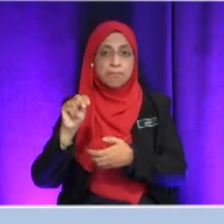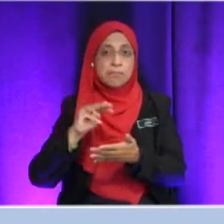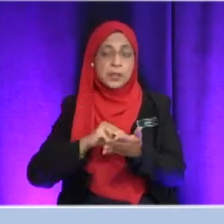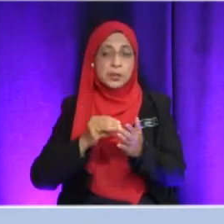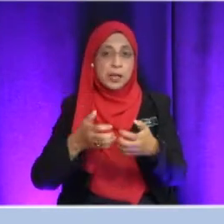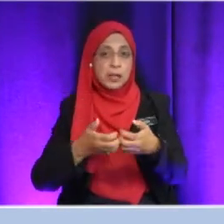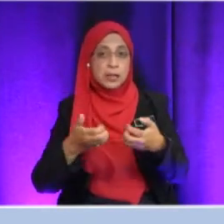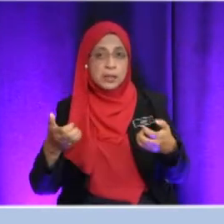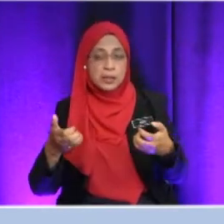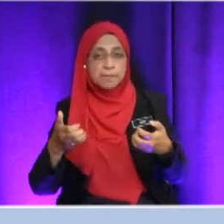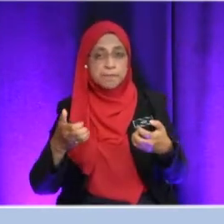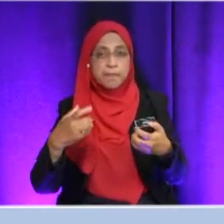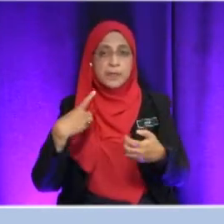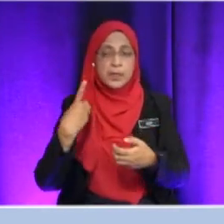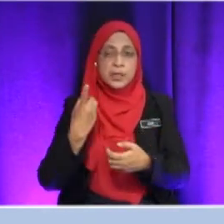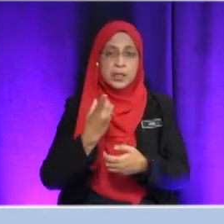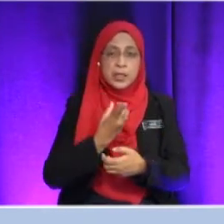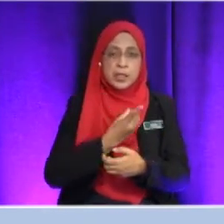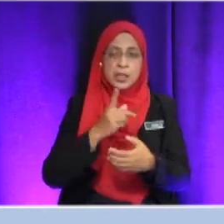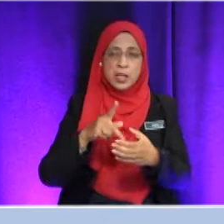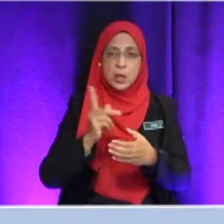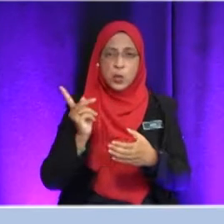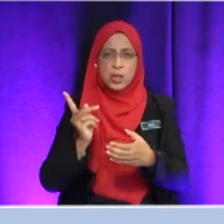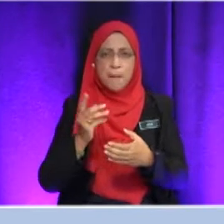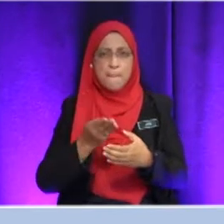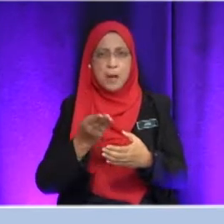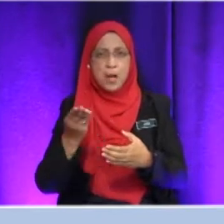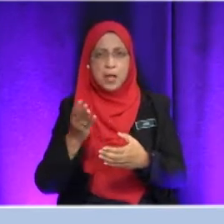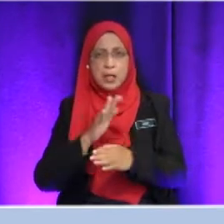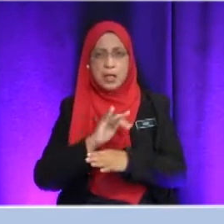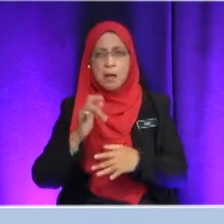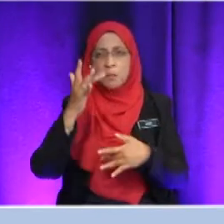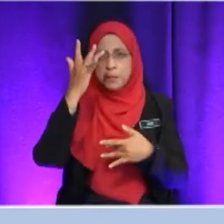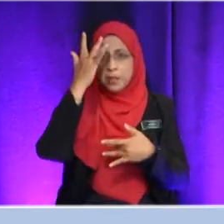hasil pertanian yang tidak dikehendaki seperti penyakit